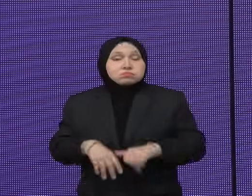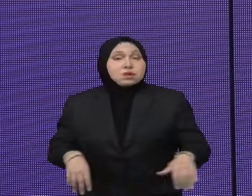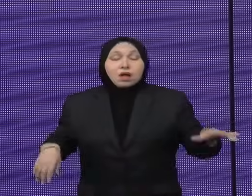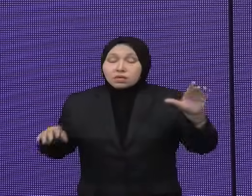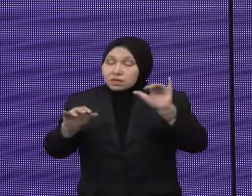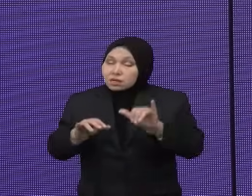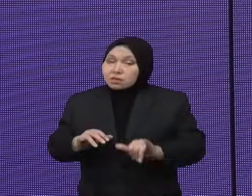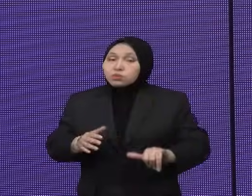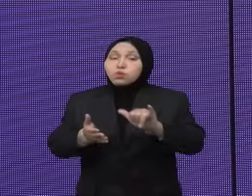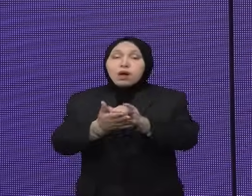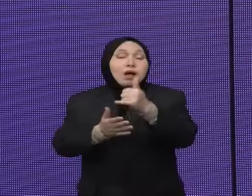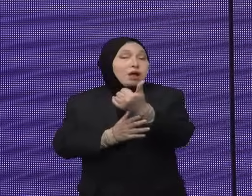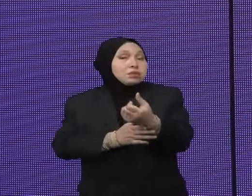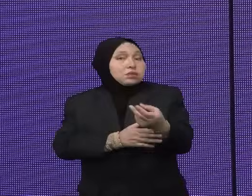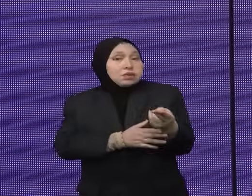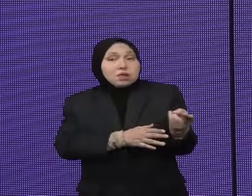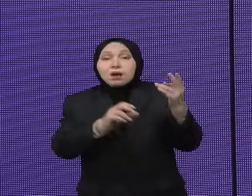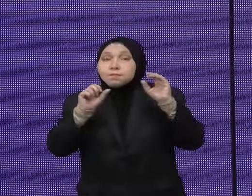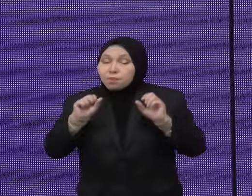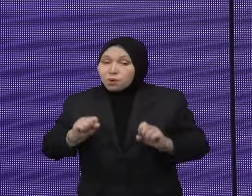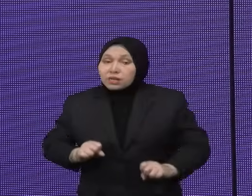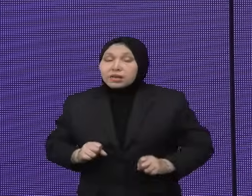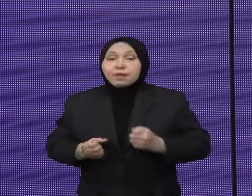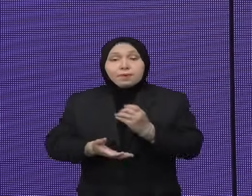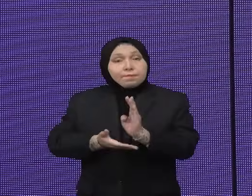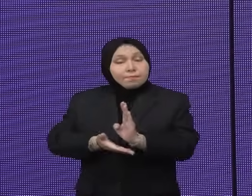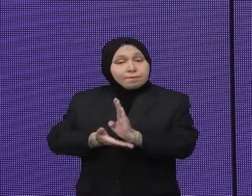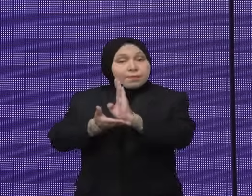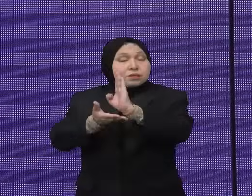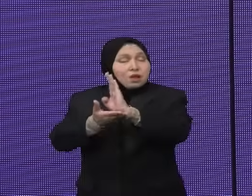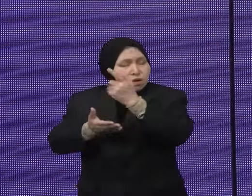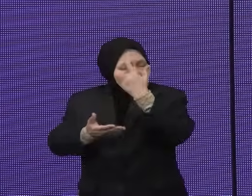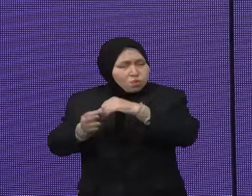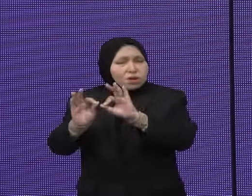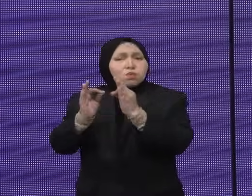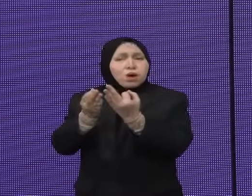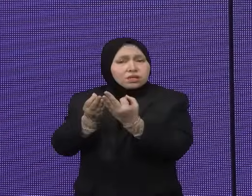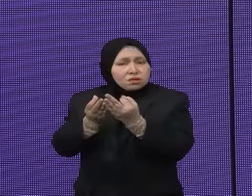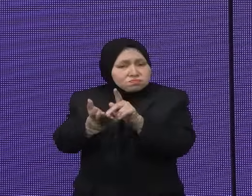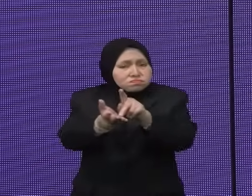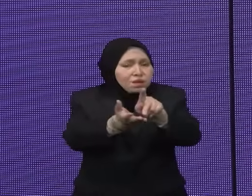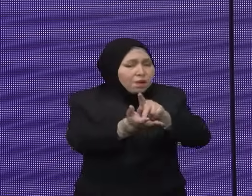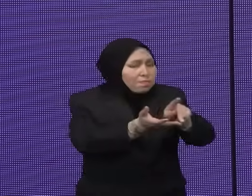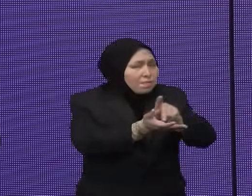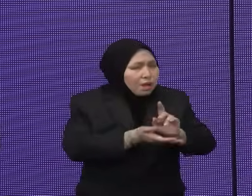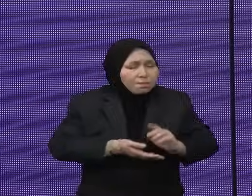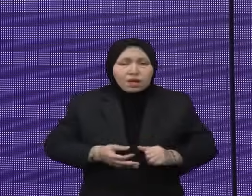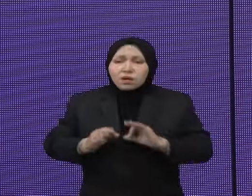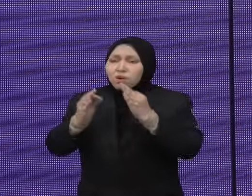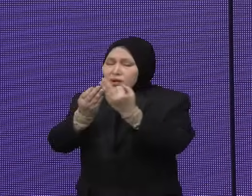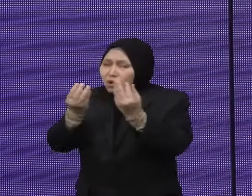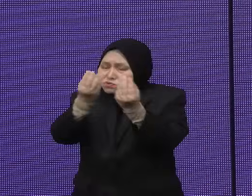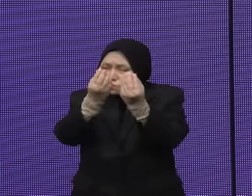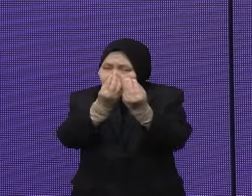taulan, iaitu harta yang boleh membiayai kepada keluarga dalam jumlah yang banyak. Maka